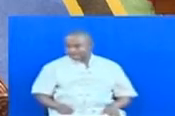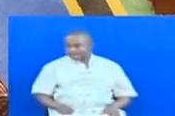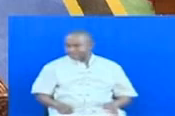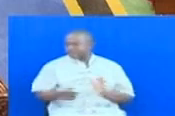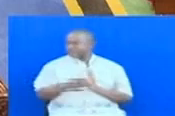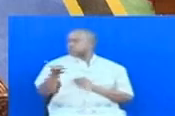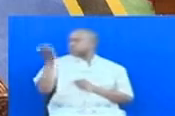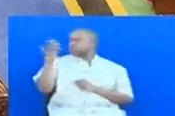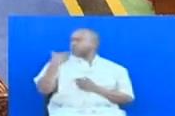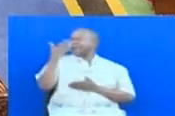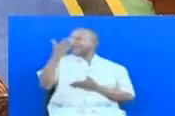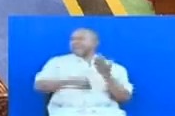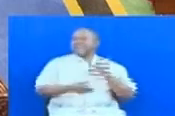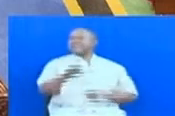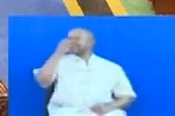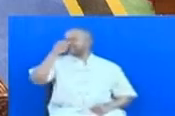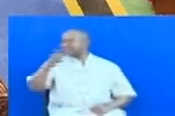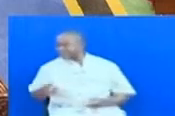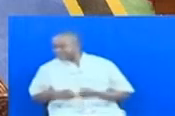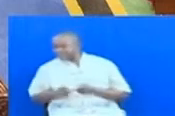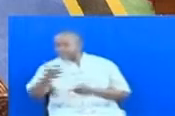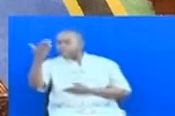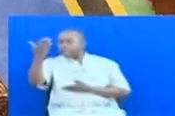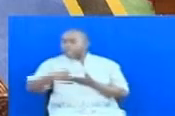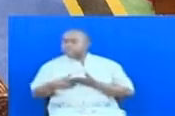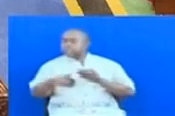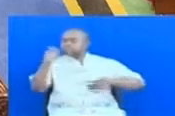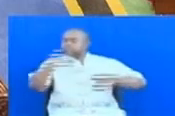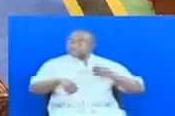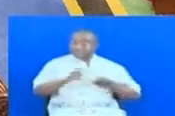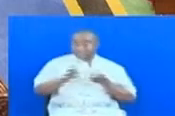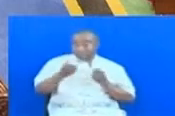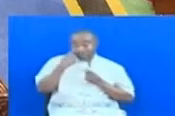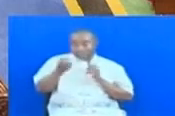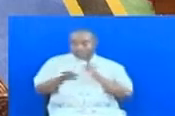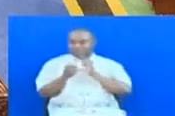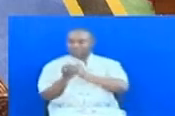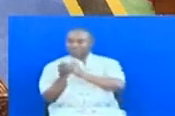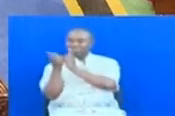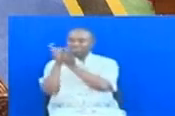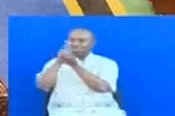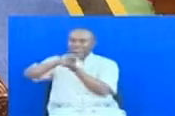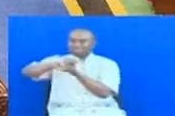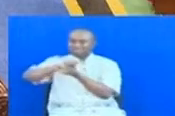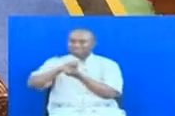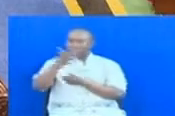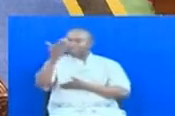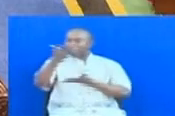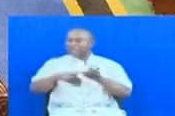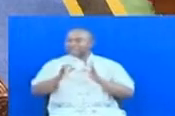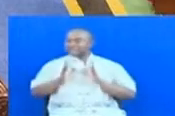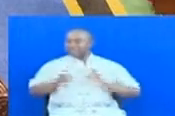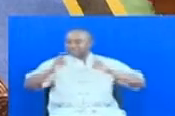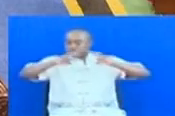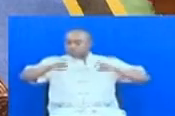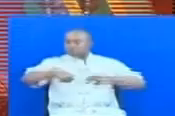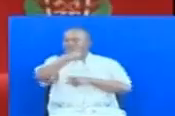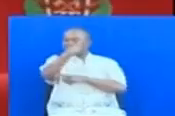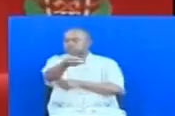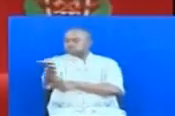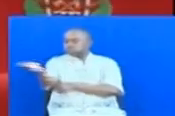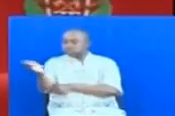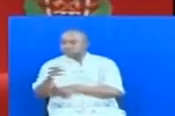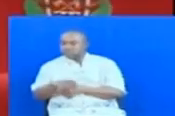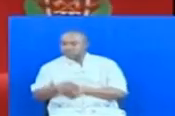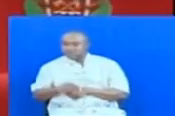hati zenye mashaka, unaona trend ilivyokuwa ikipanda katika swala kwenda katika swala zima la ubora. Ripoti ya mwaka huu